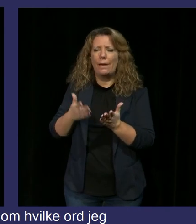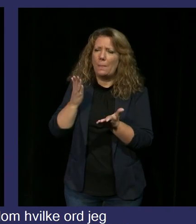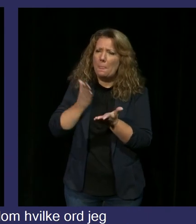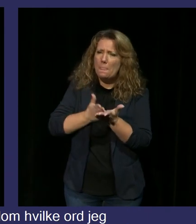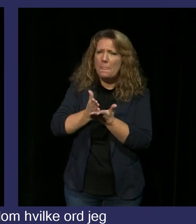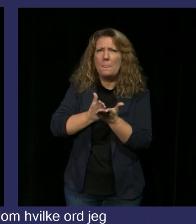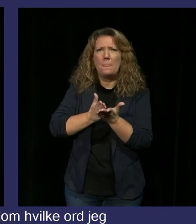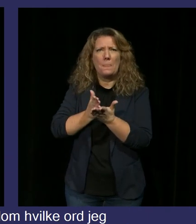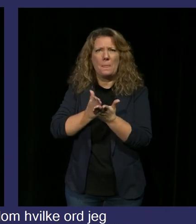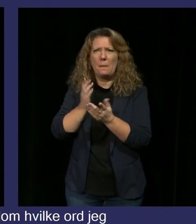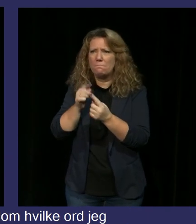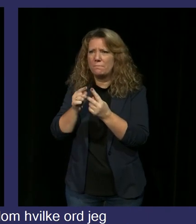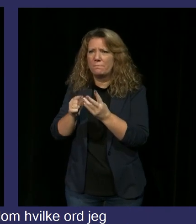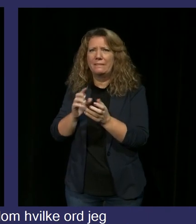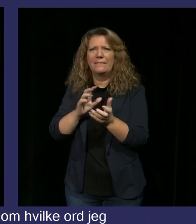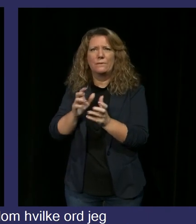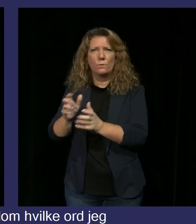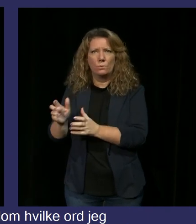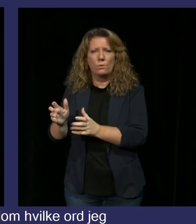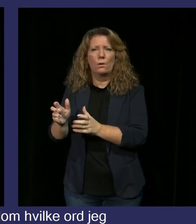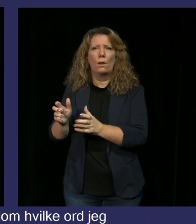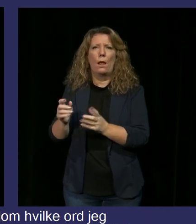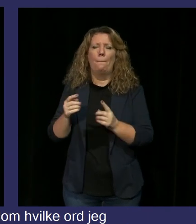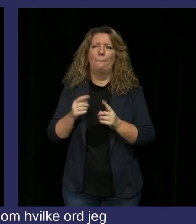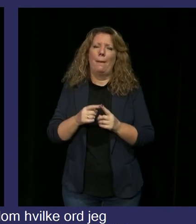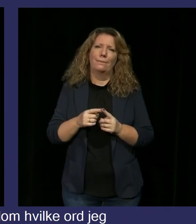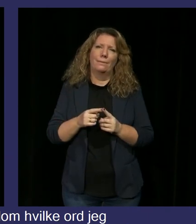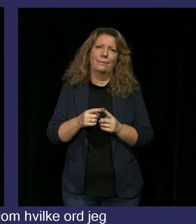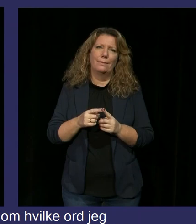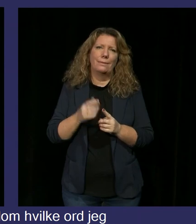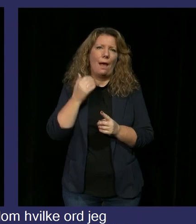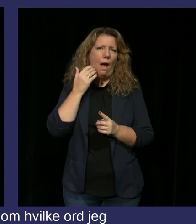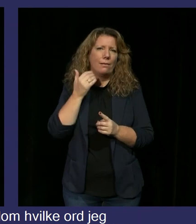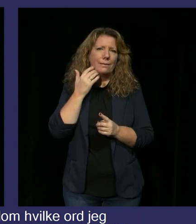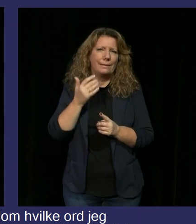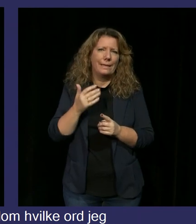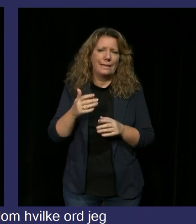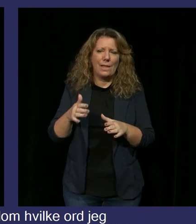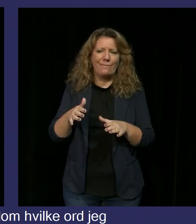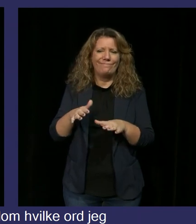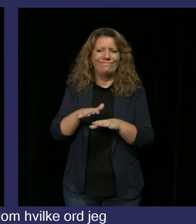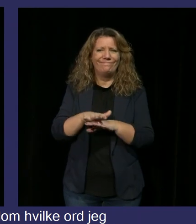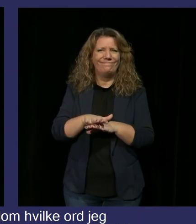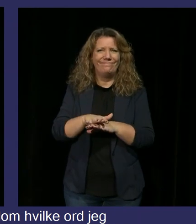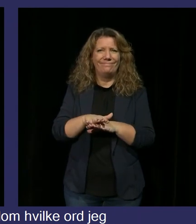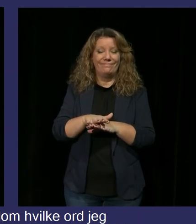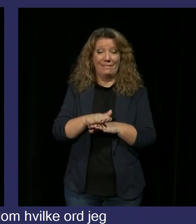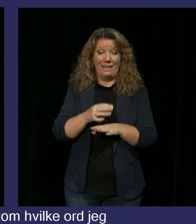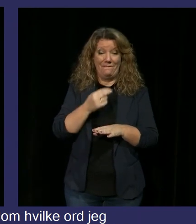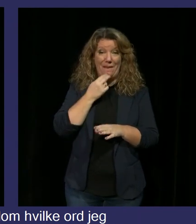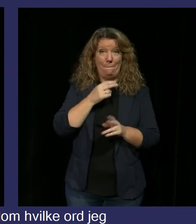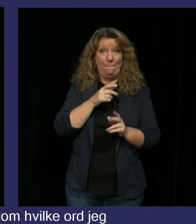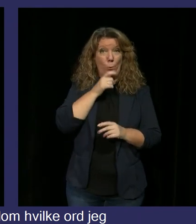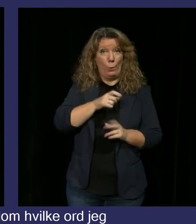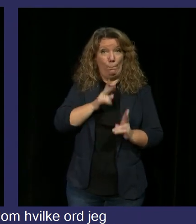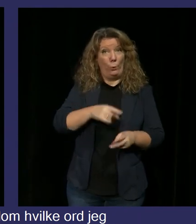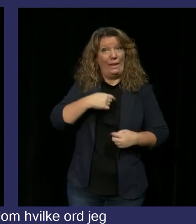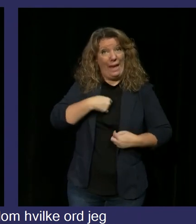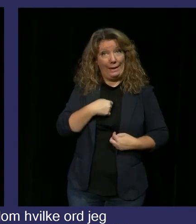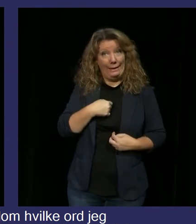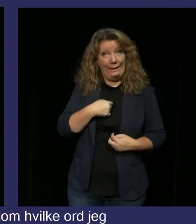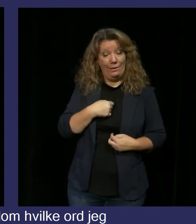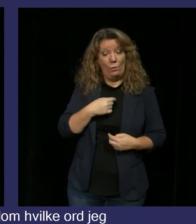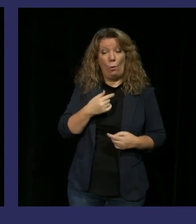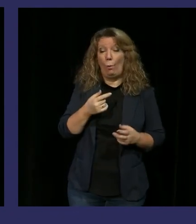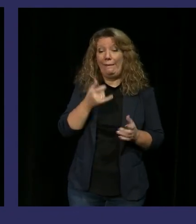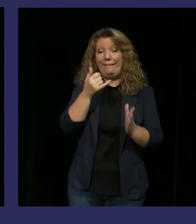Men det jo en, det vil alltid være et grensesnitt mellom hvilke ord jeg bruker, og hvordan jeg forstår det, og